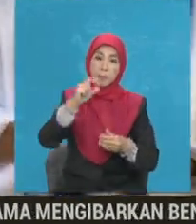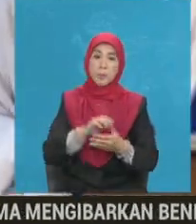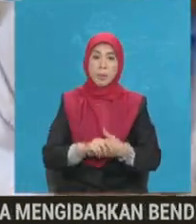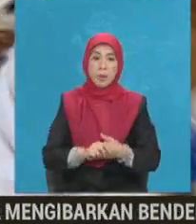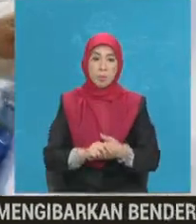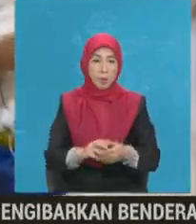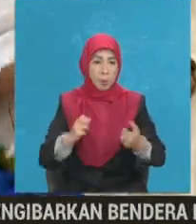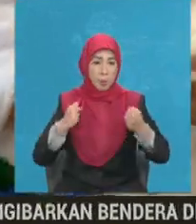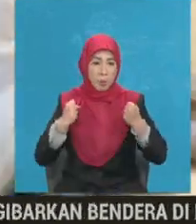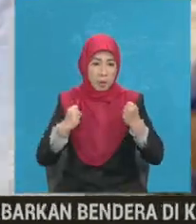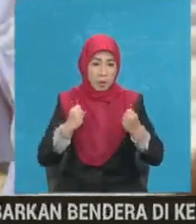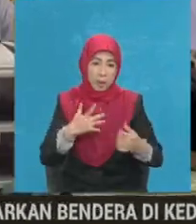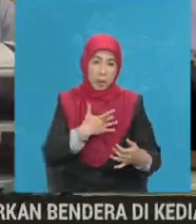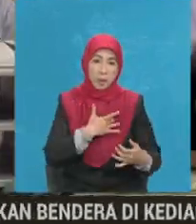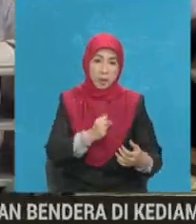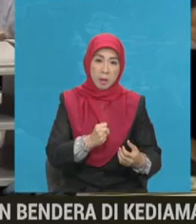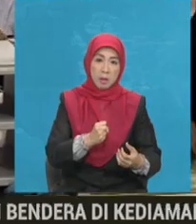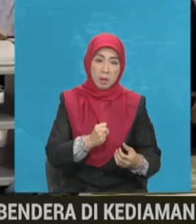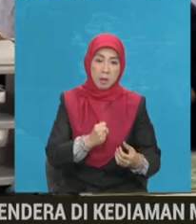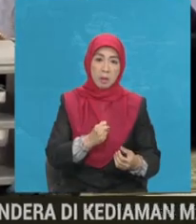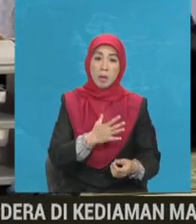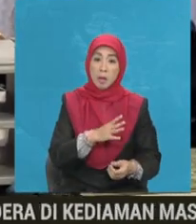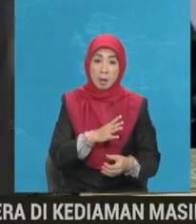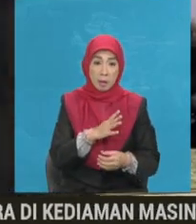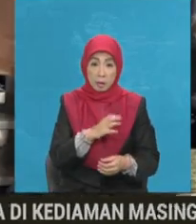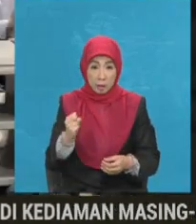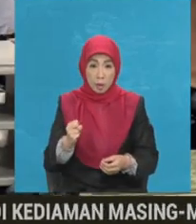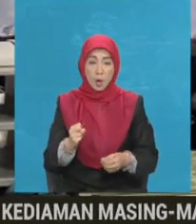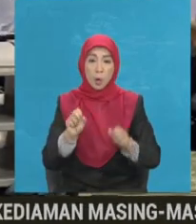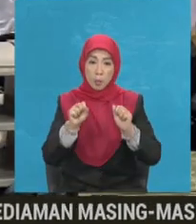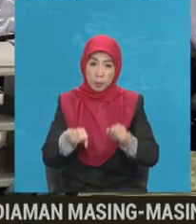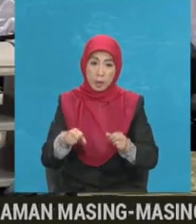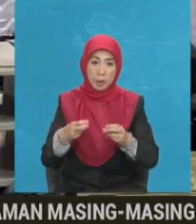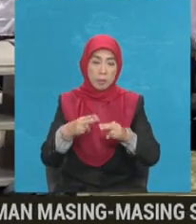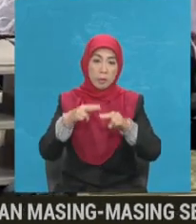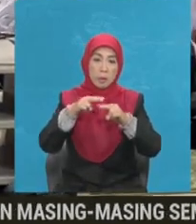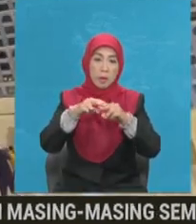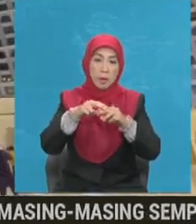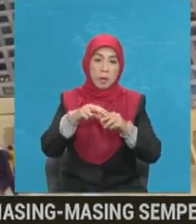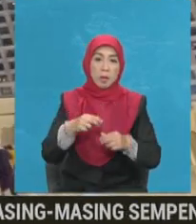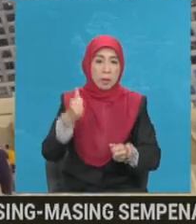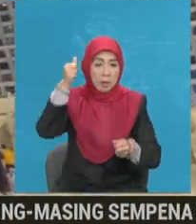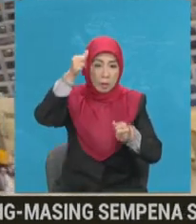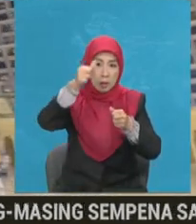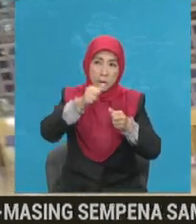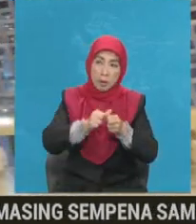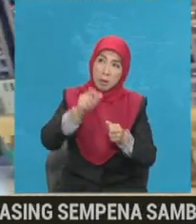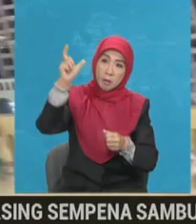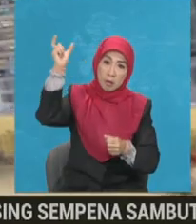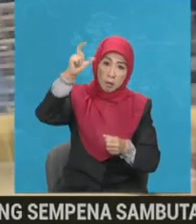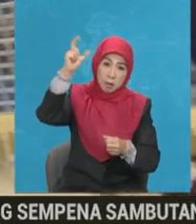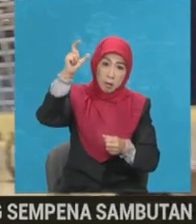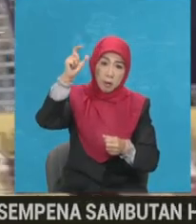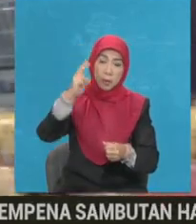memantapkan keimanan dan ketaqwaan bahkan dapat meningkatkan lagi penghayatan Mbak mengenai agama